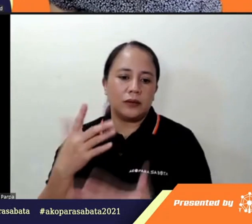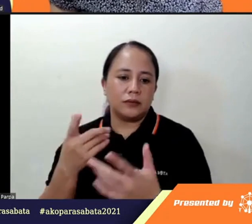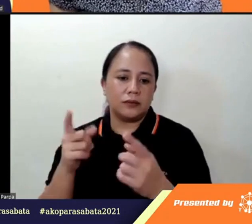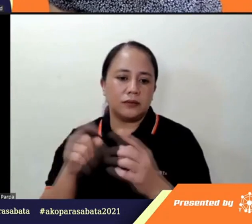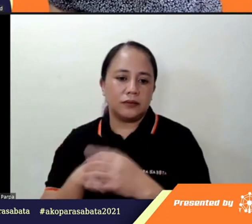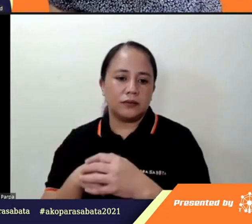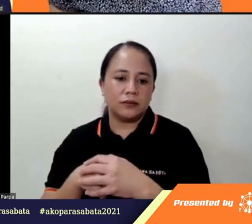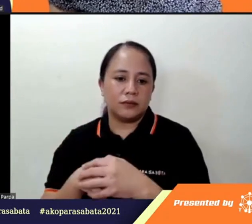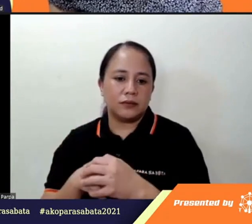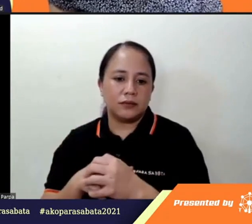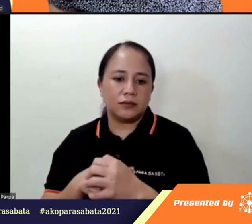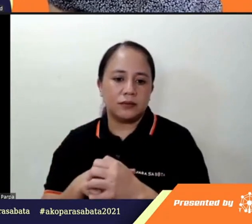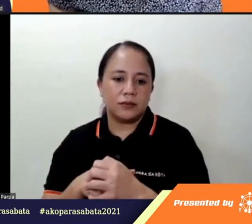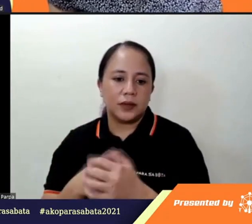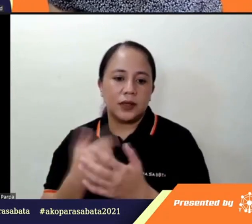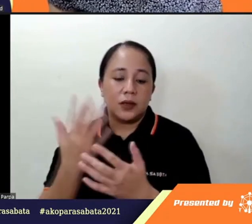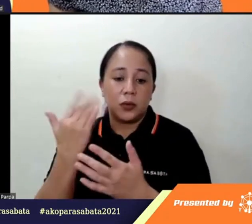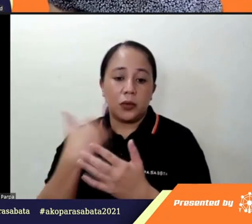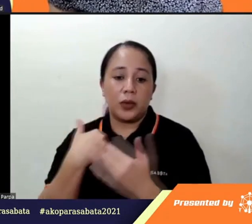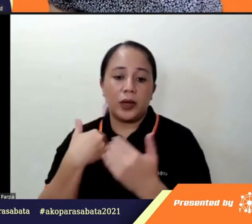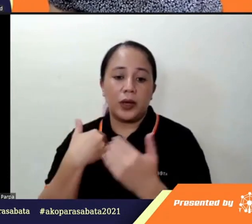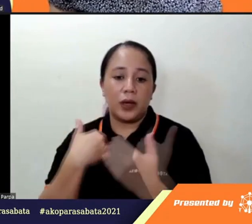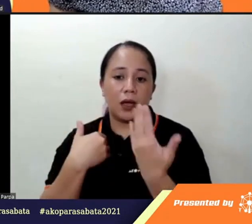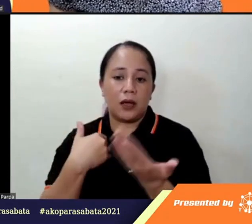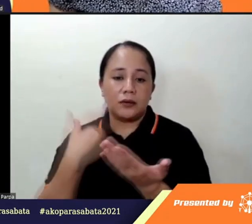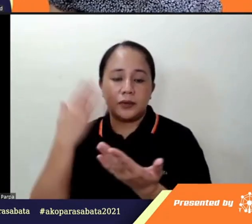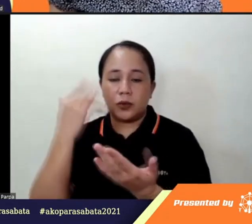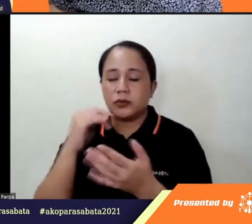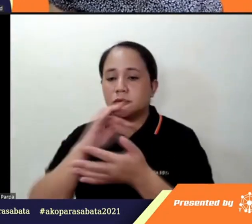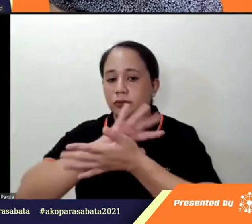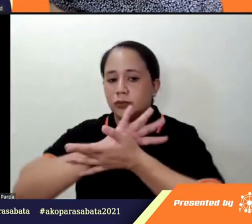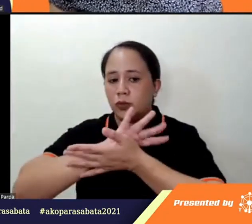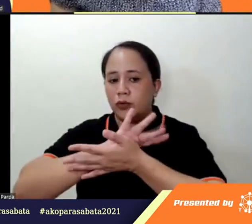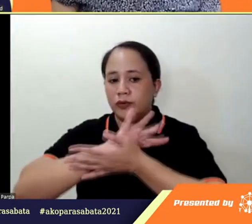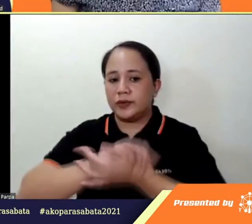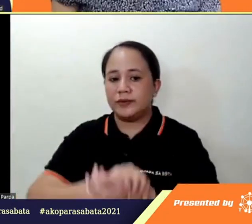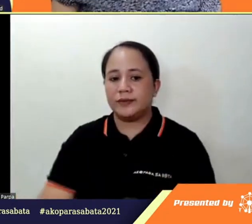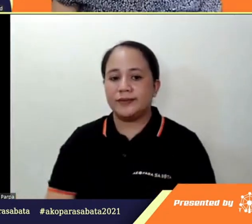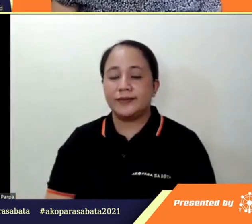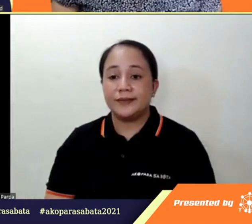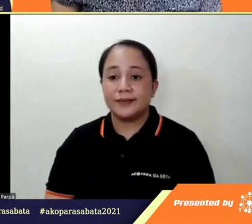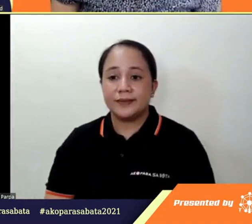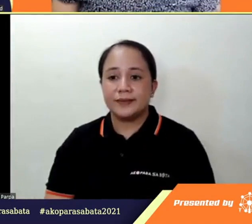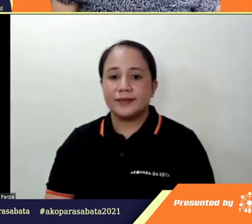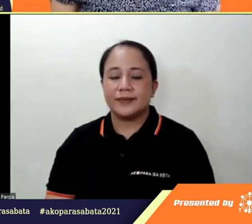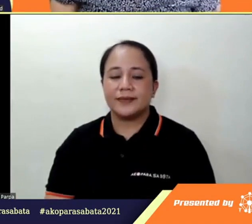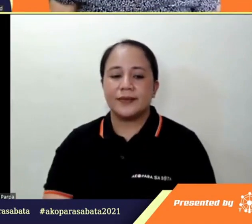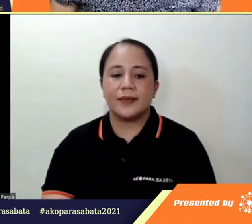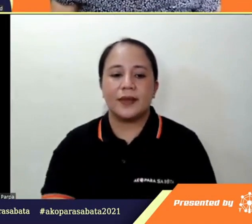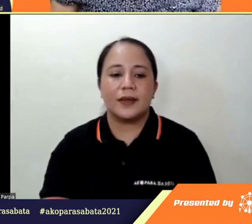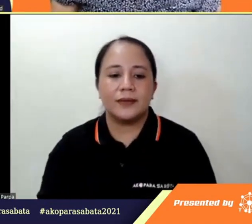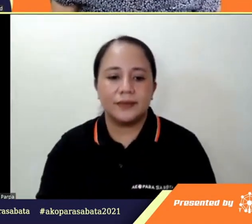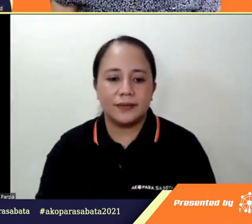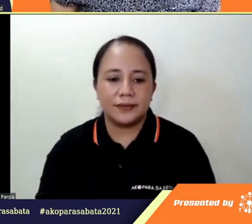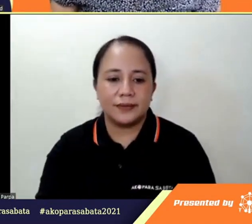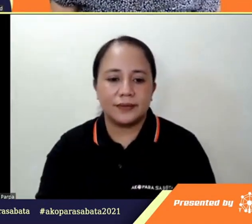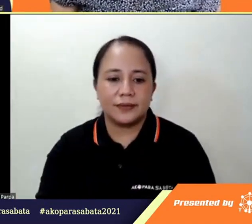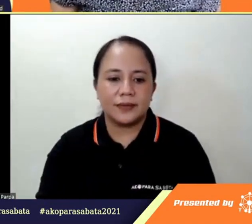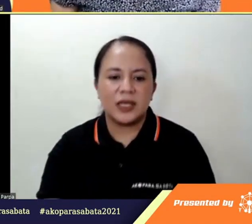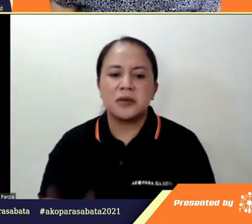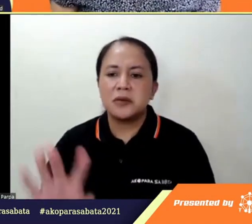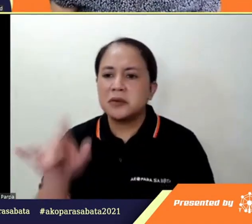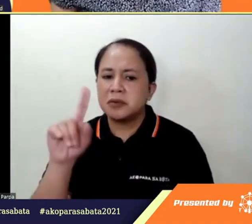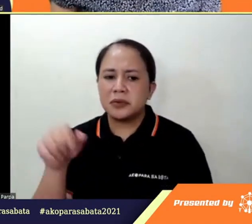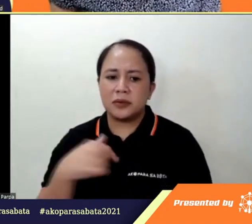baka mamaya hindi na yan because of COVID. Iba na, no? Correct. Yeah. Pero Doc Gina,